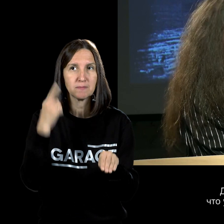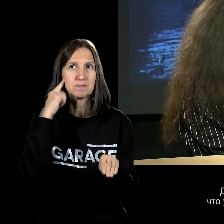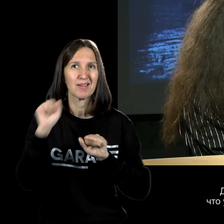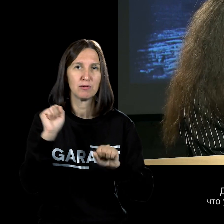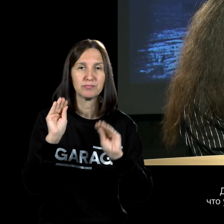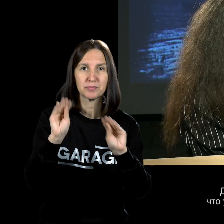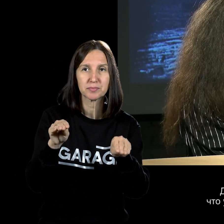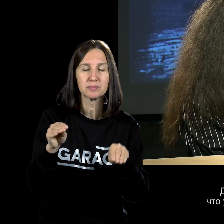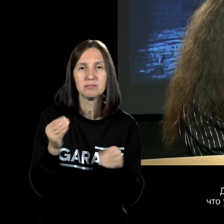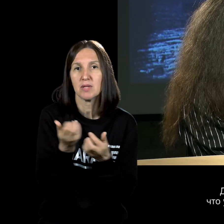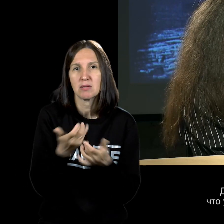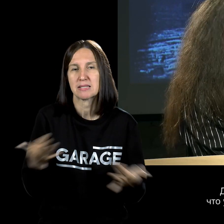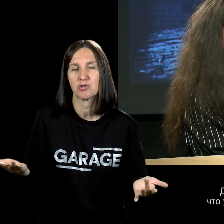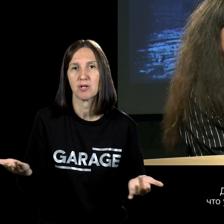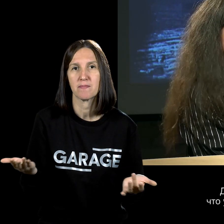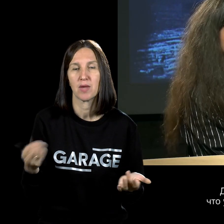различным